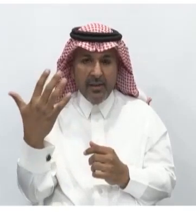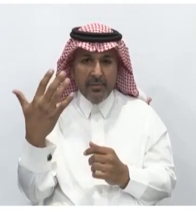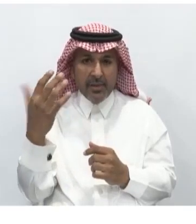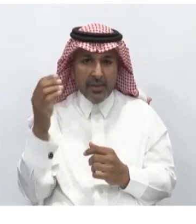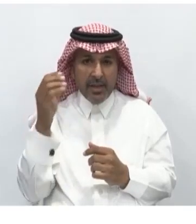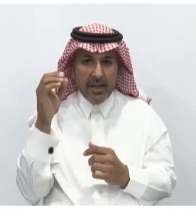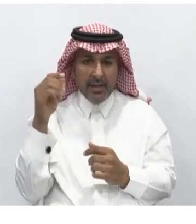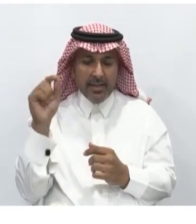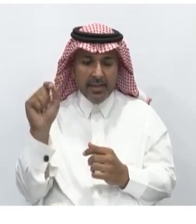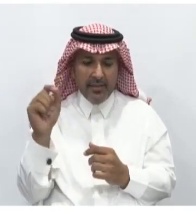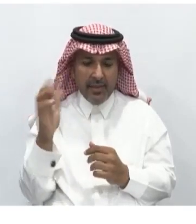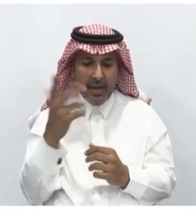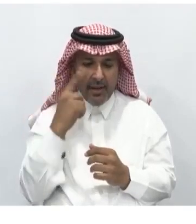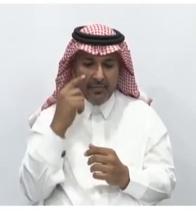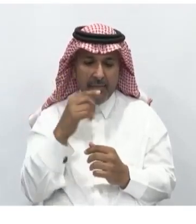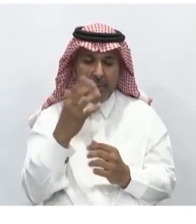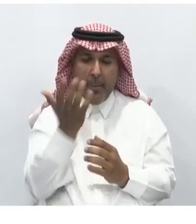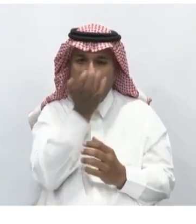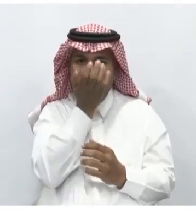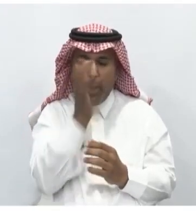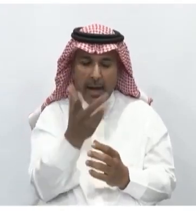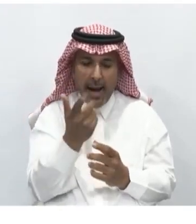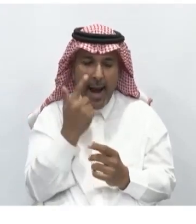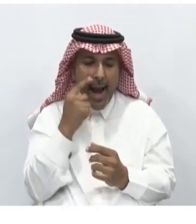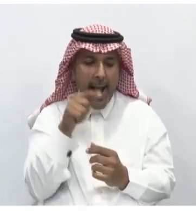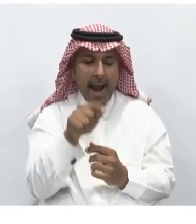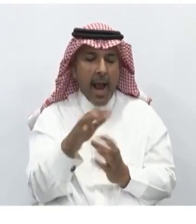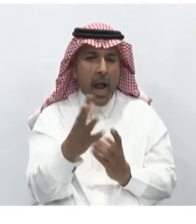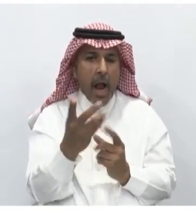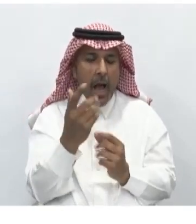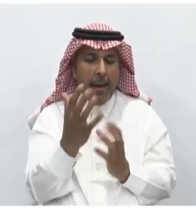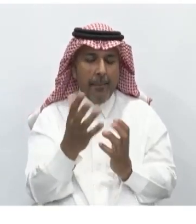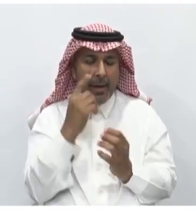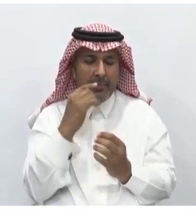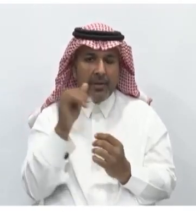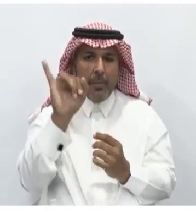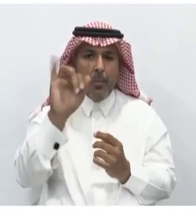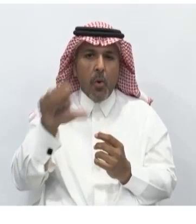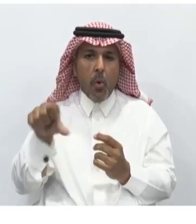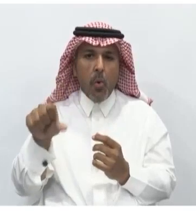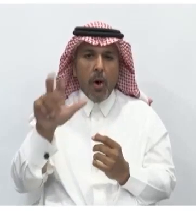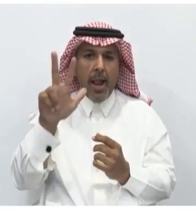مول من المركب الأيوني. اكتب صيغة عامة للملح المائي.